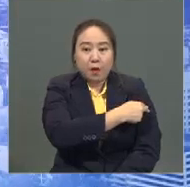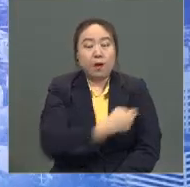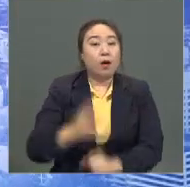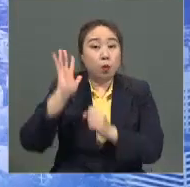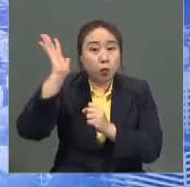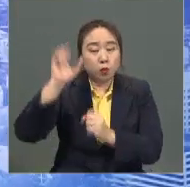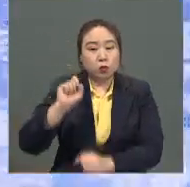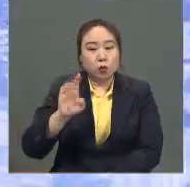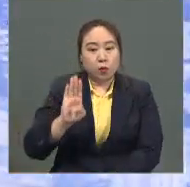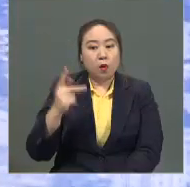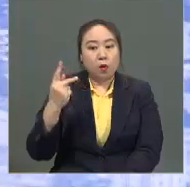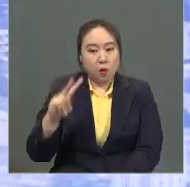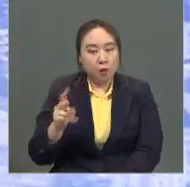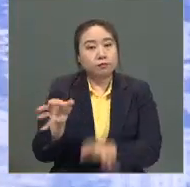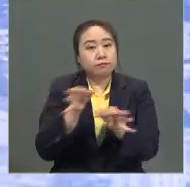กรกฎาคมที่ผ่านมานะครับในเรื่องนี้เนี่ยคุณหมอทวีศิลป์วิษณุโยธินโฆษกศอ.